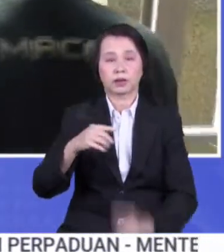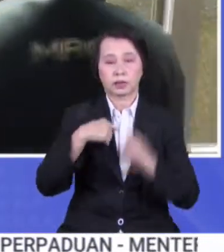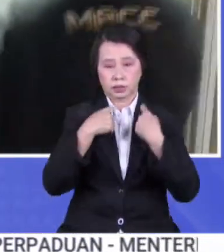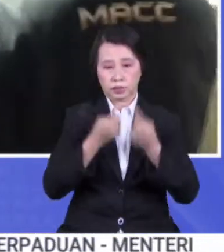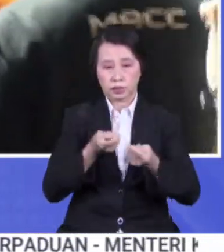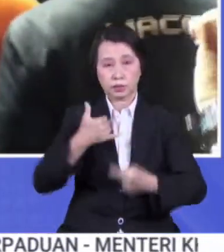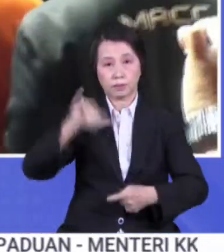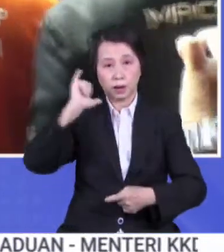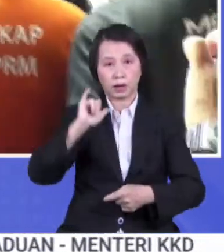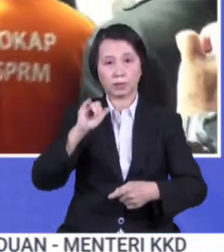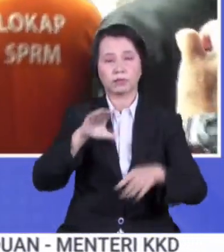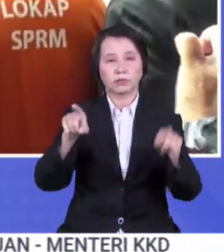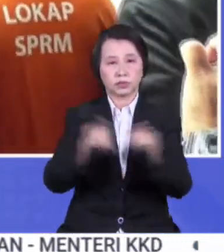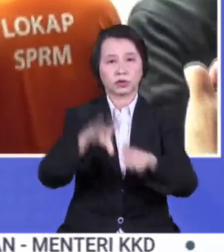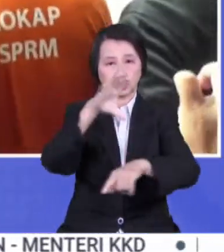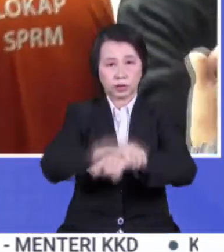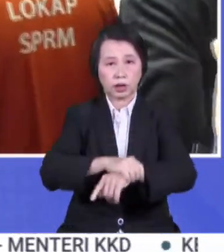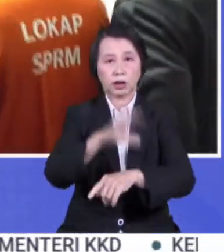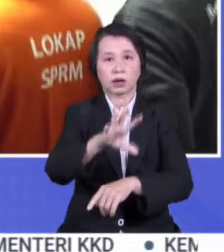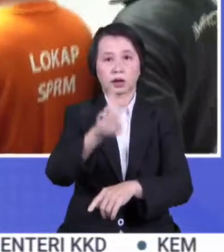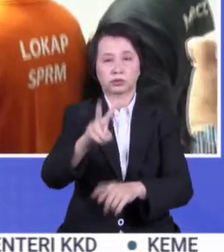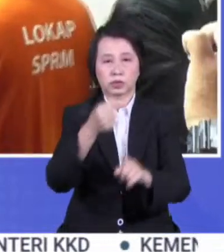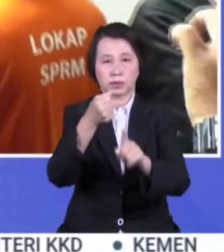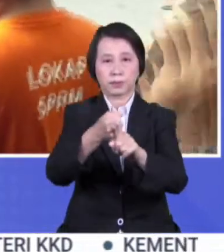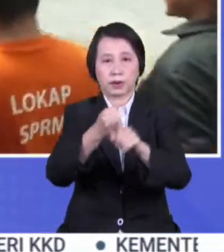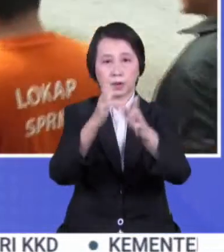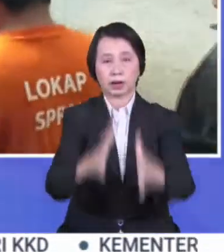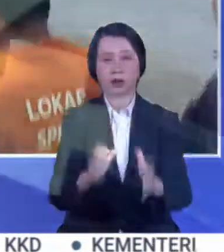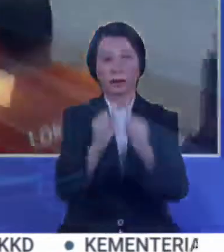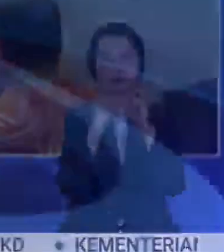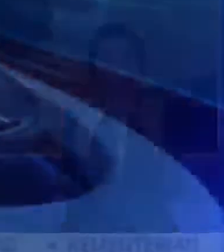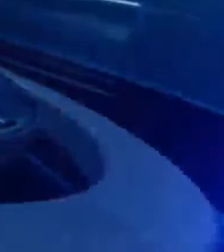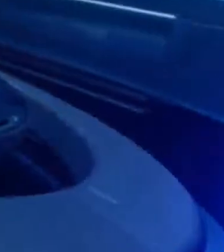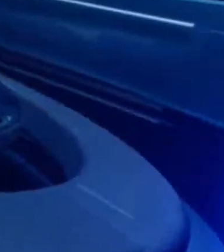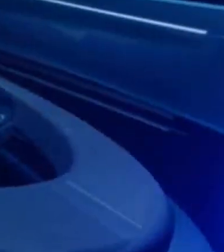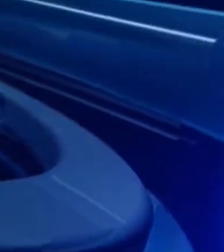semalam. Turut ditahan 47 pengarah syarikat.